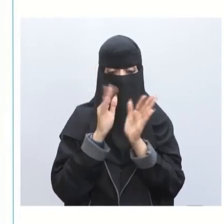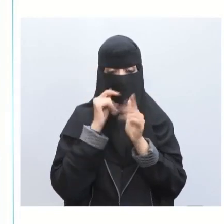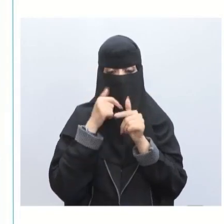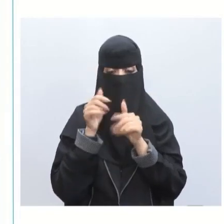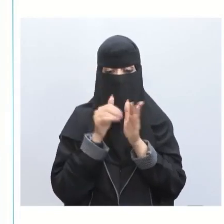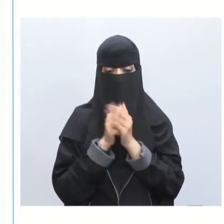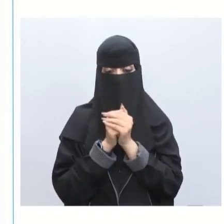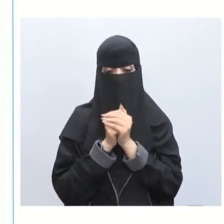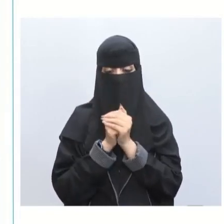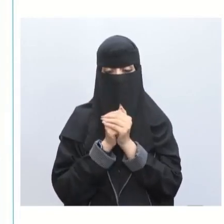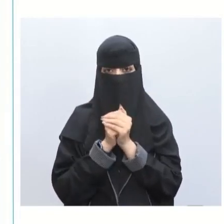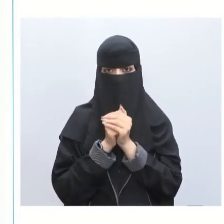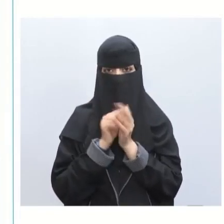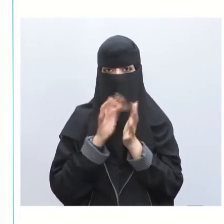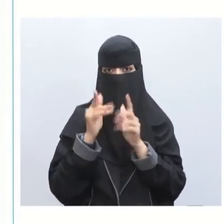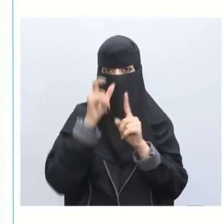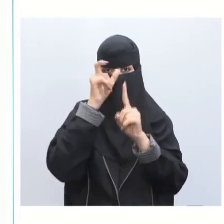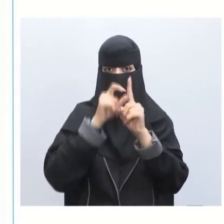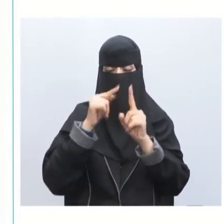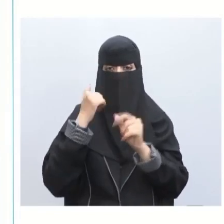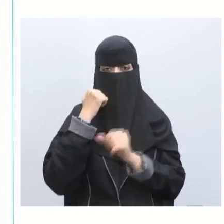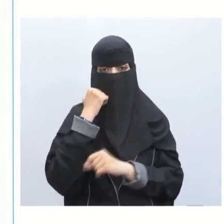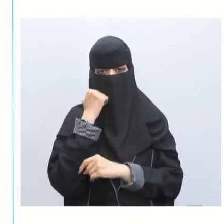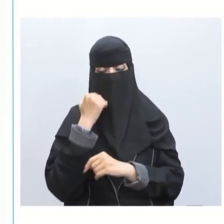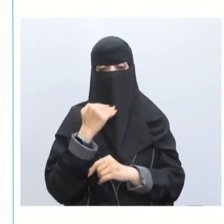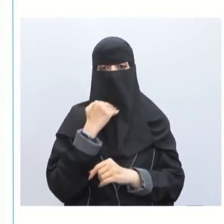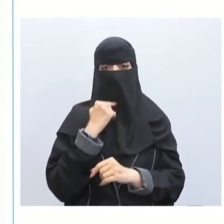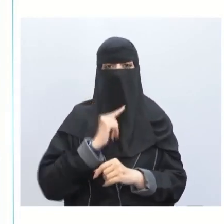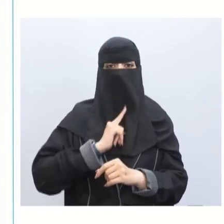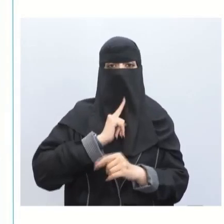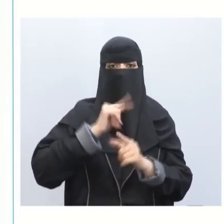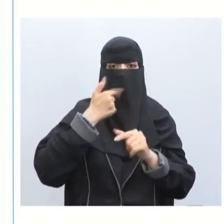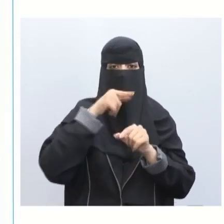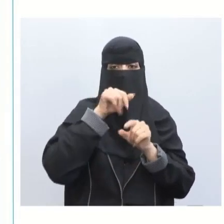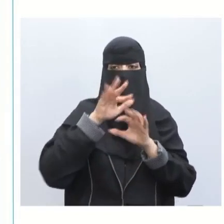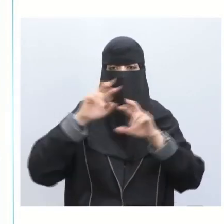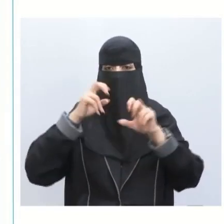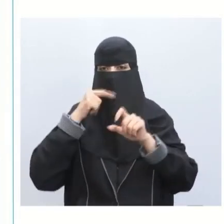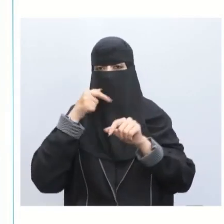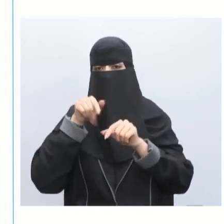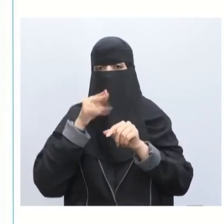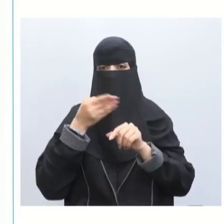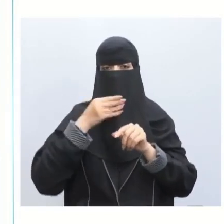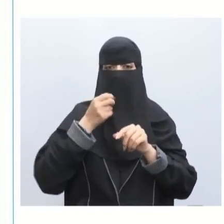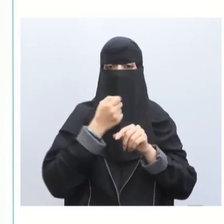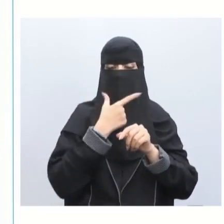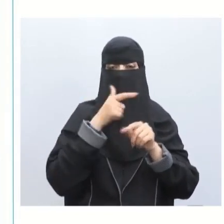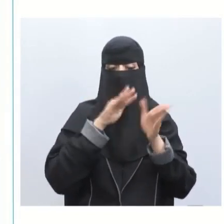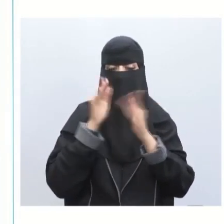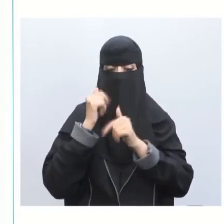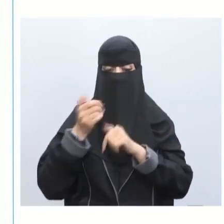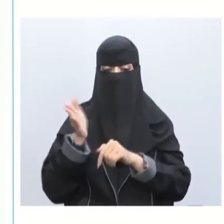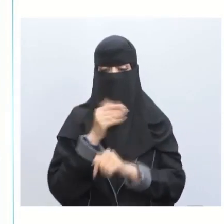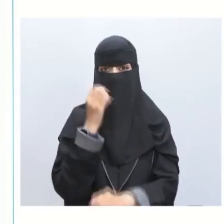نتيجه الاحساس بالملل والرغبه في الضحك والتسليه الرابع من الدوافع